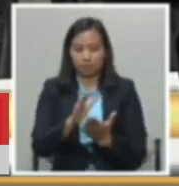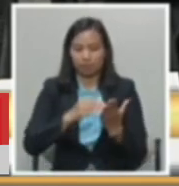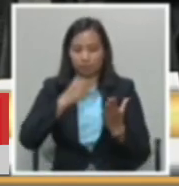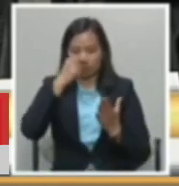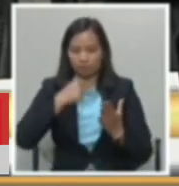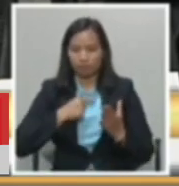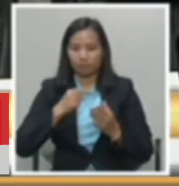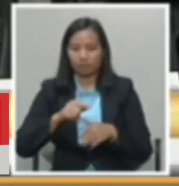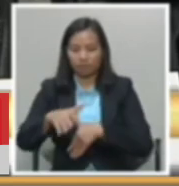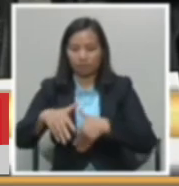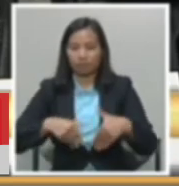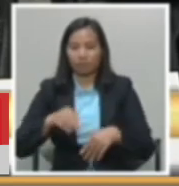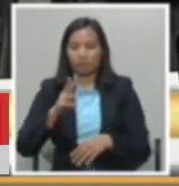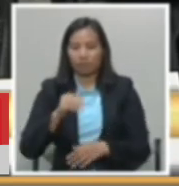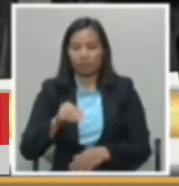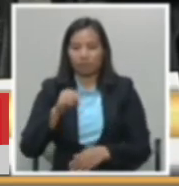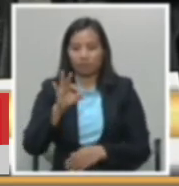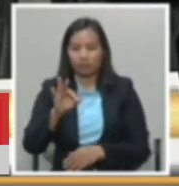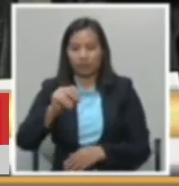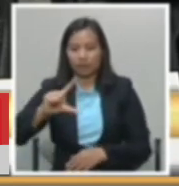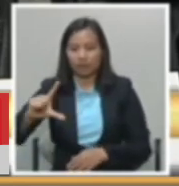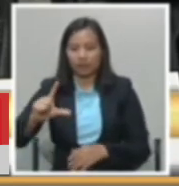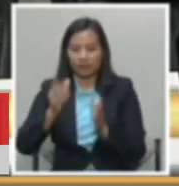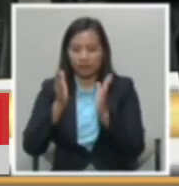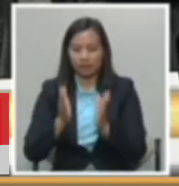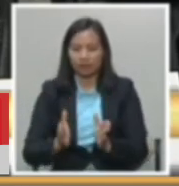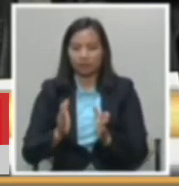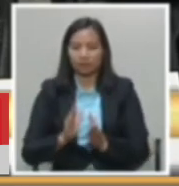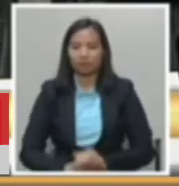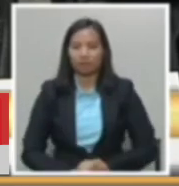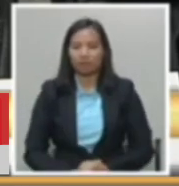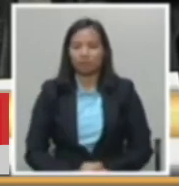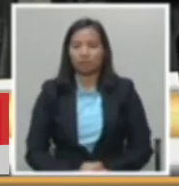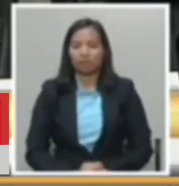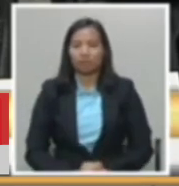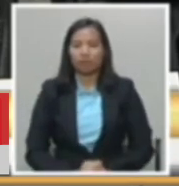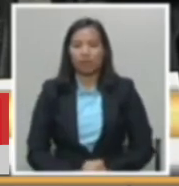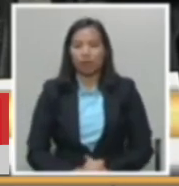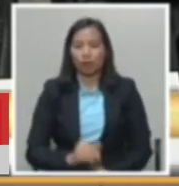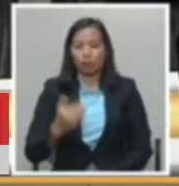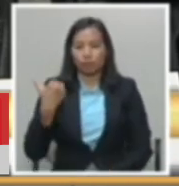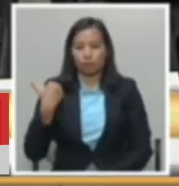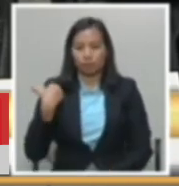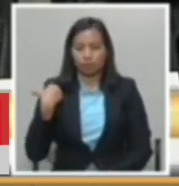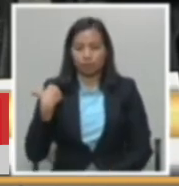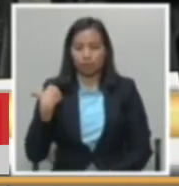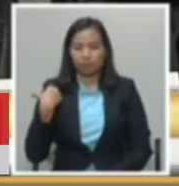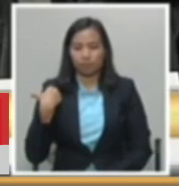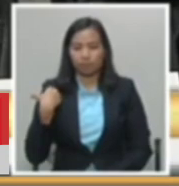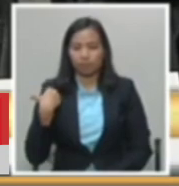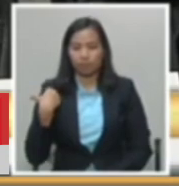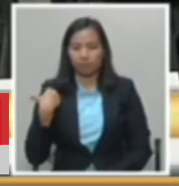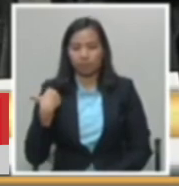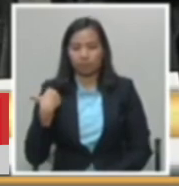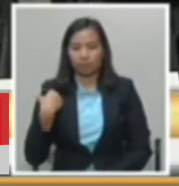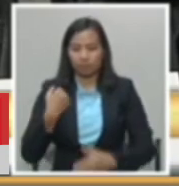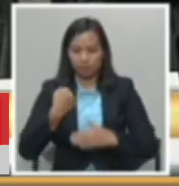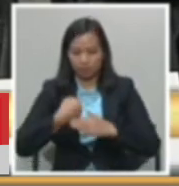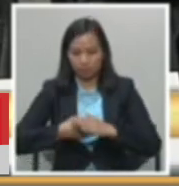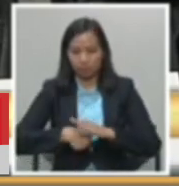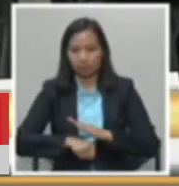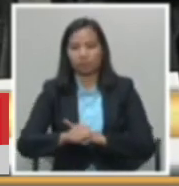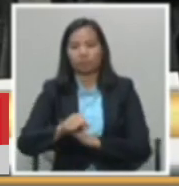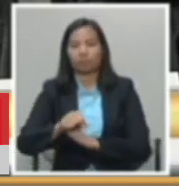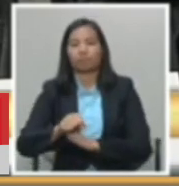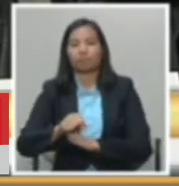ากรเรา69ล้านคนมีอัตราการเกิดนะ